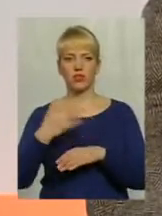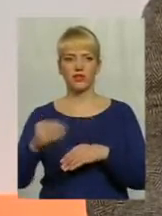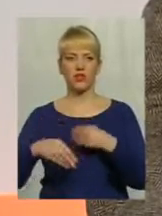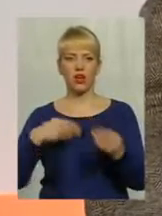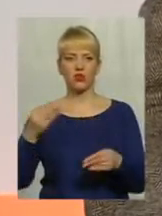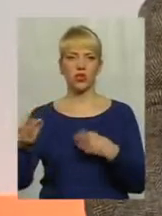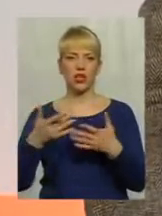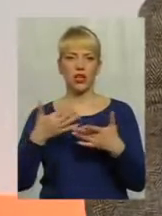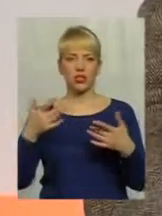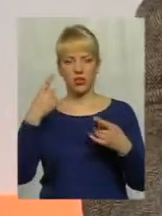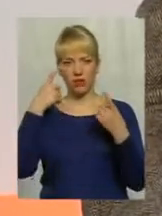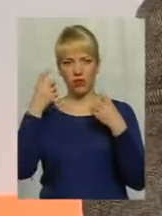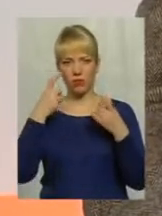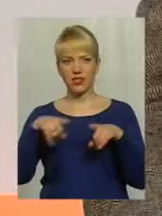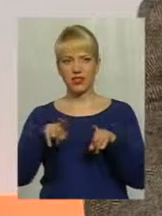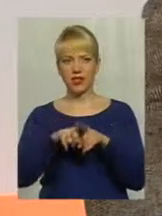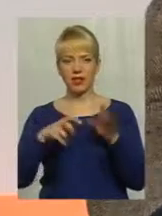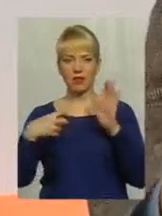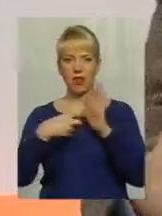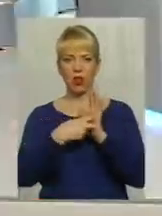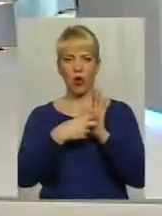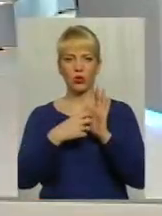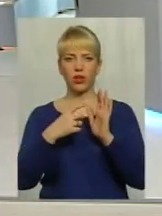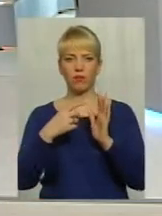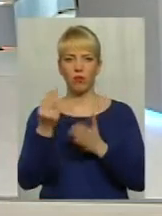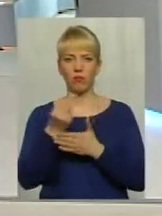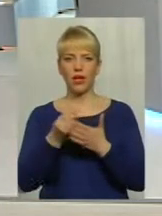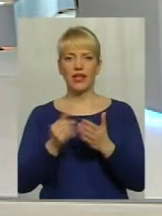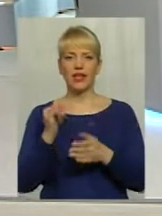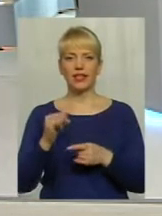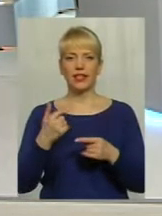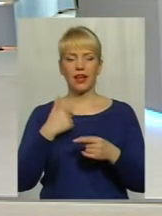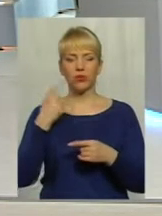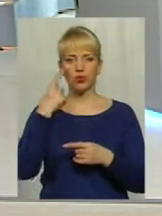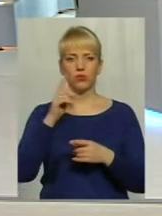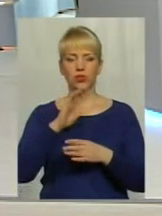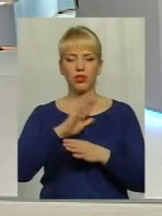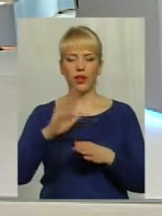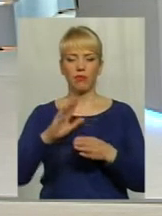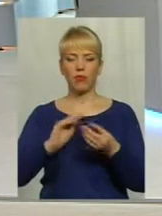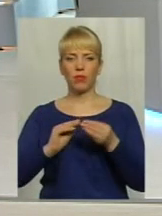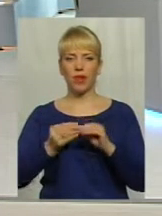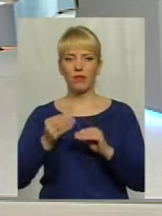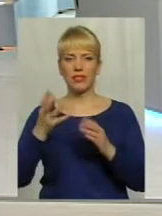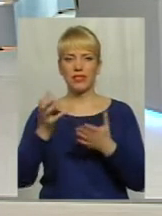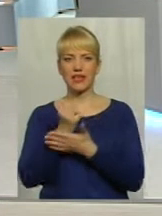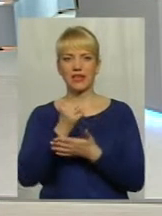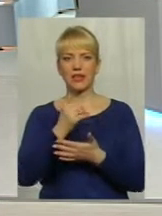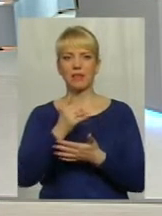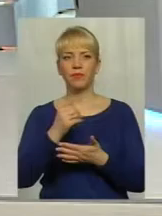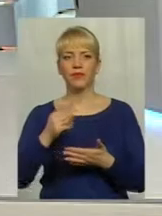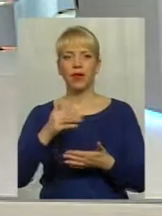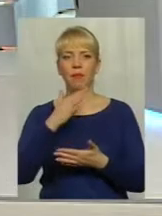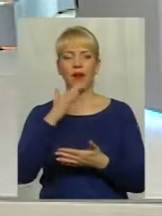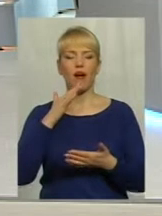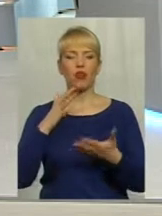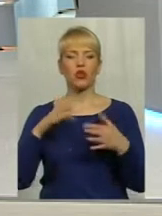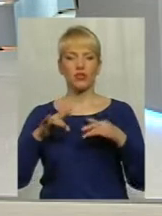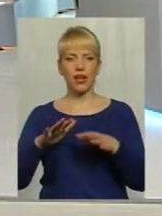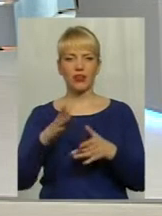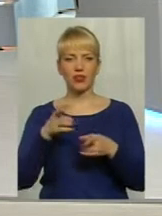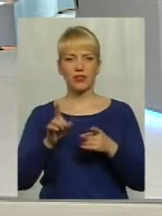різну інформацію з таким логотипом. І я думаю, що не проблема знайти, дійсно, дуже багато заходів. Просто